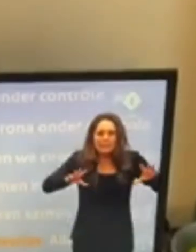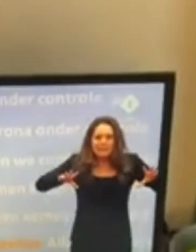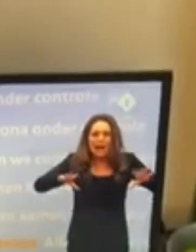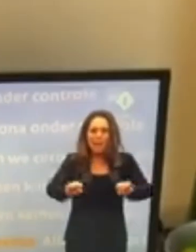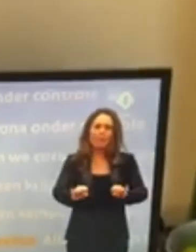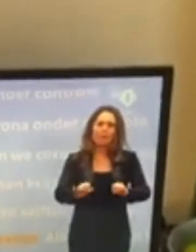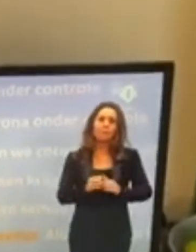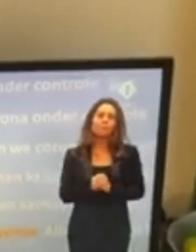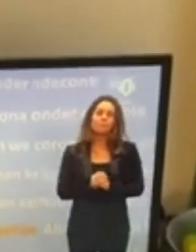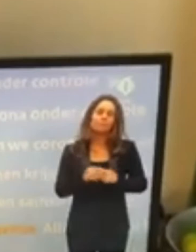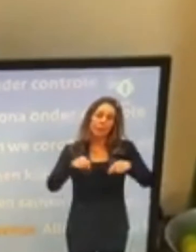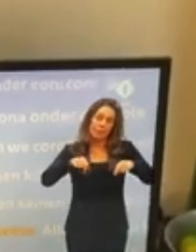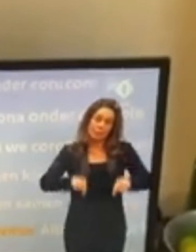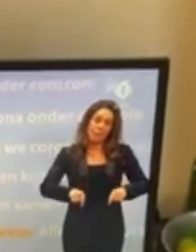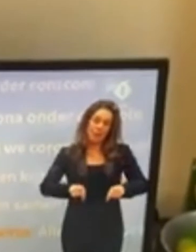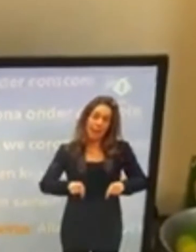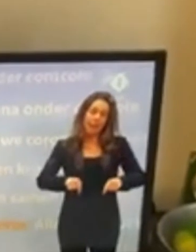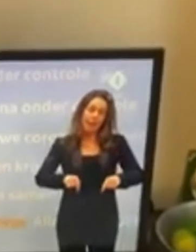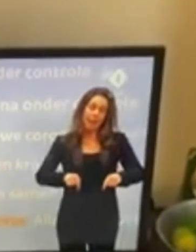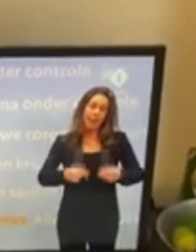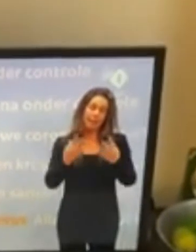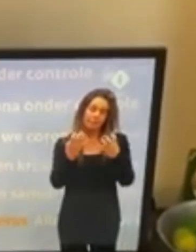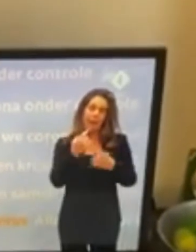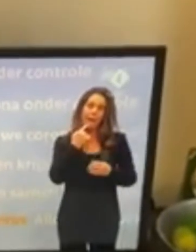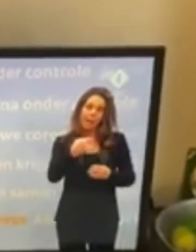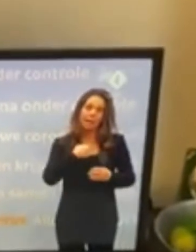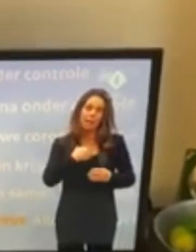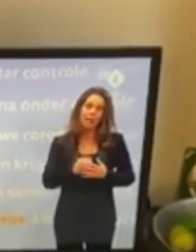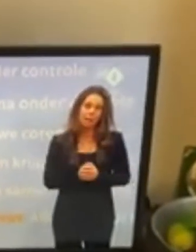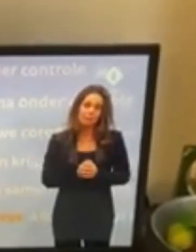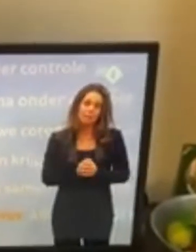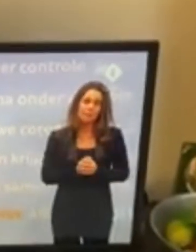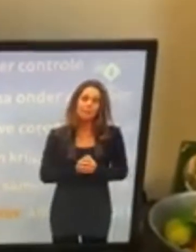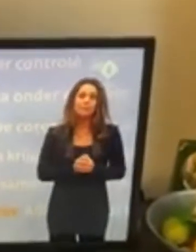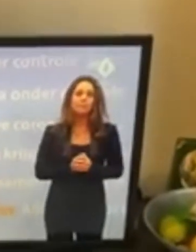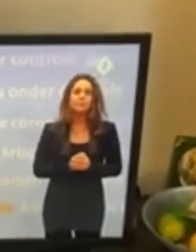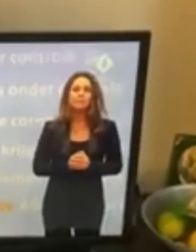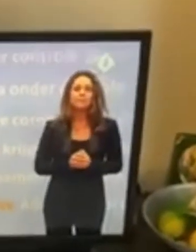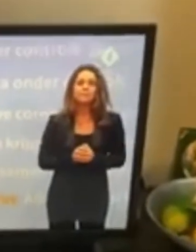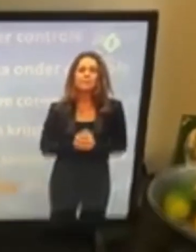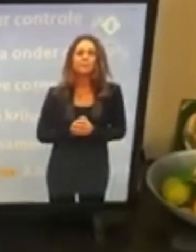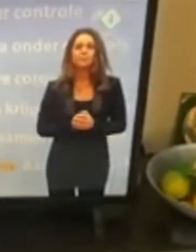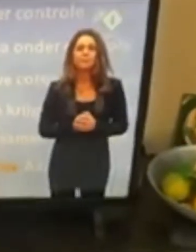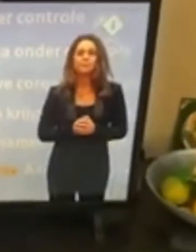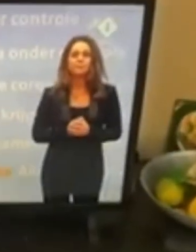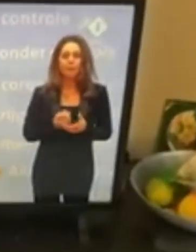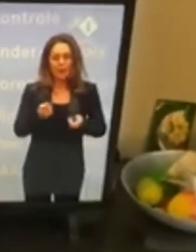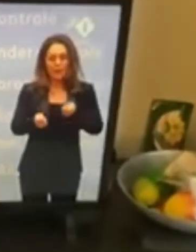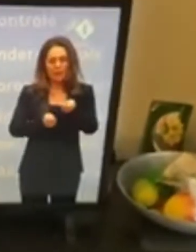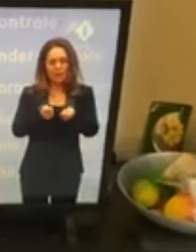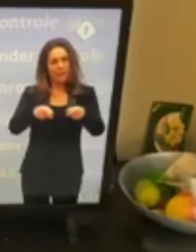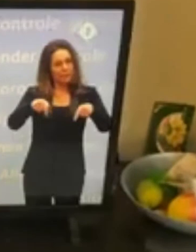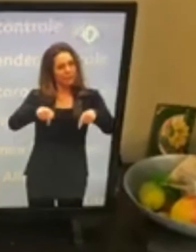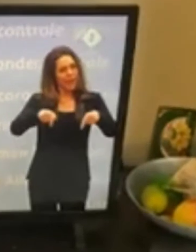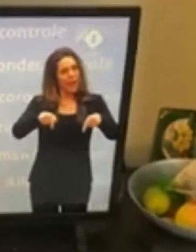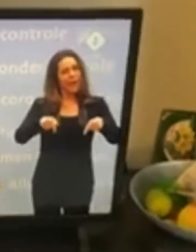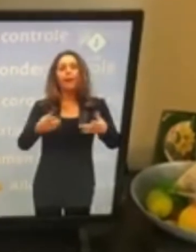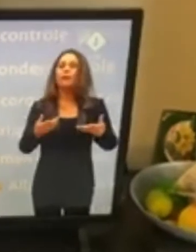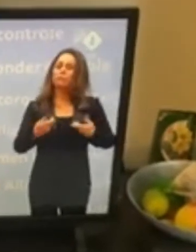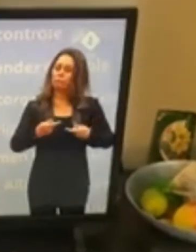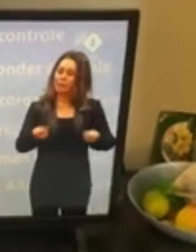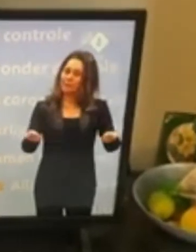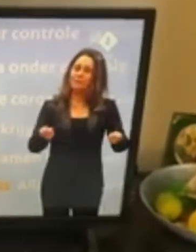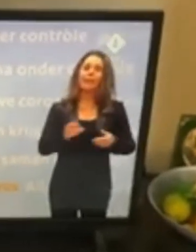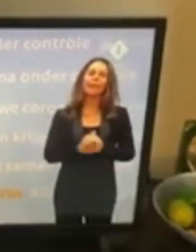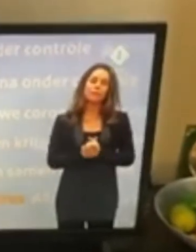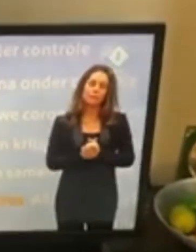En dat is echt de boodschap die ik vandaag wil onderstrepen. Geen verdeeldheid meer. Wat het kabinet vandaag presenteert, gaat zonder meer nog